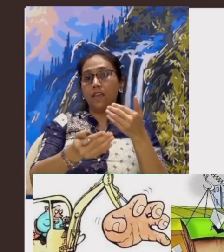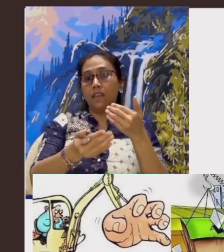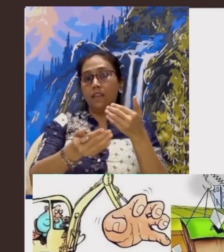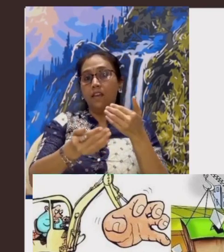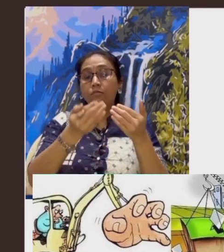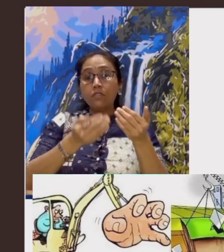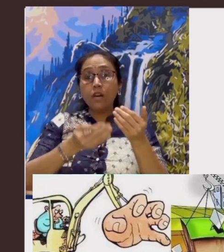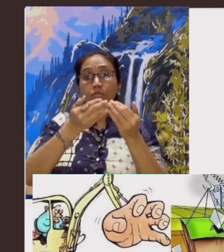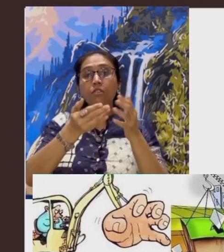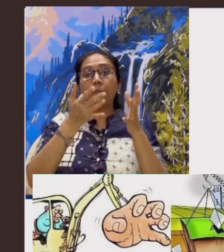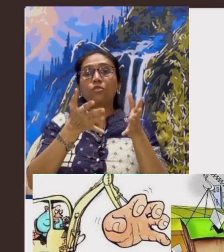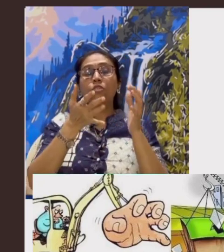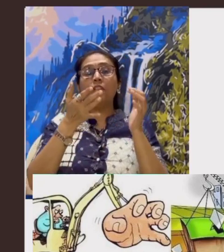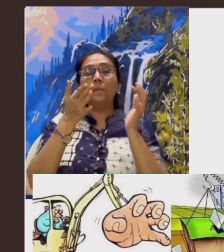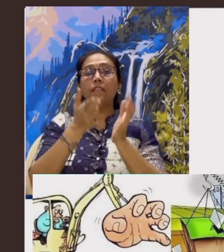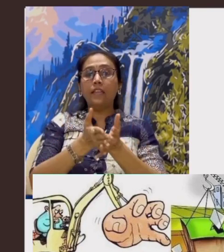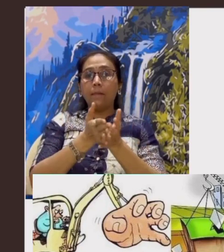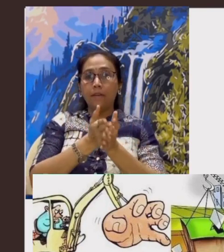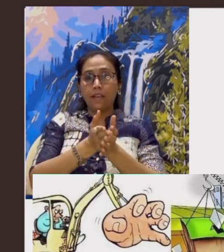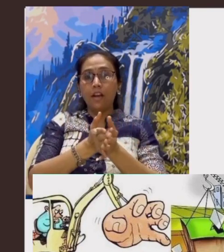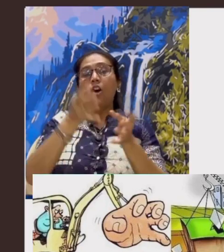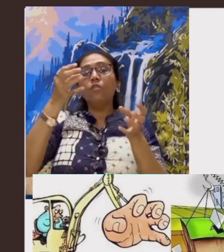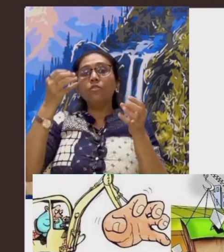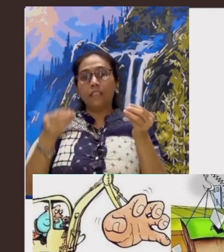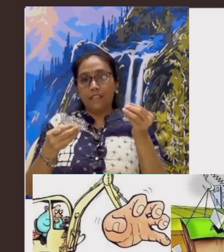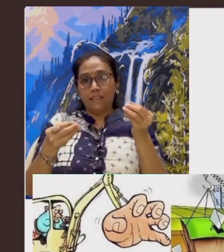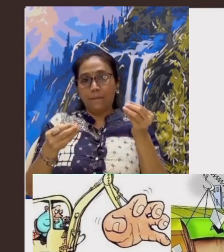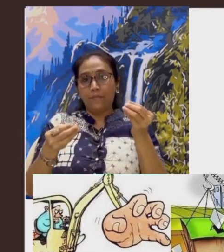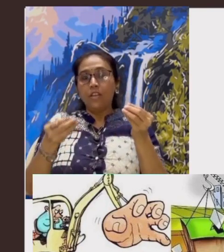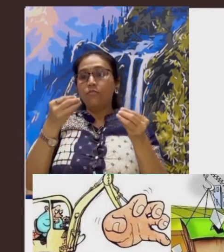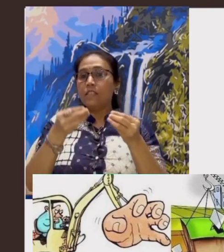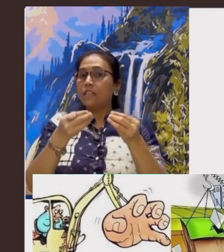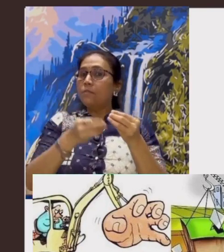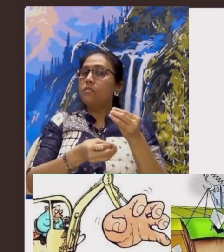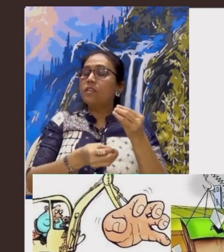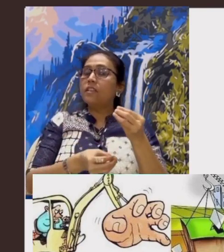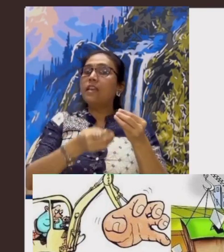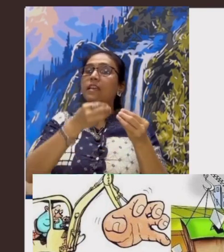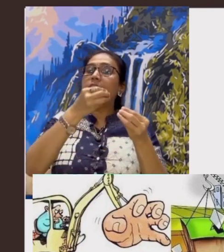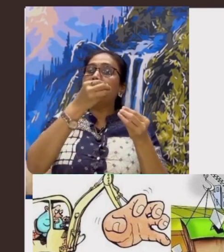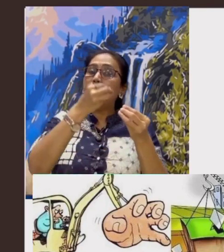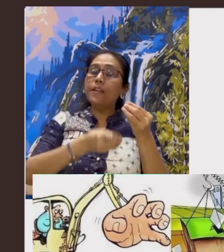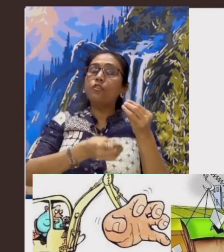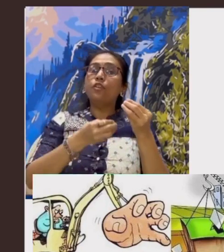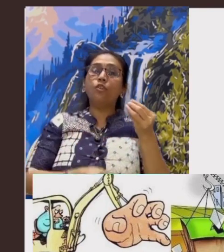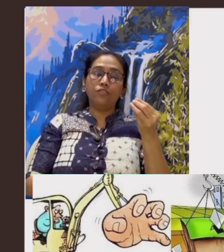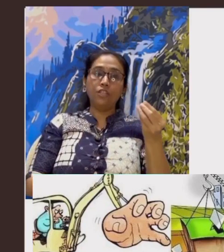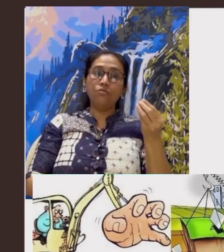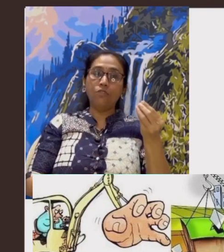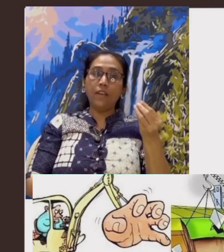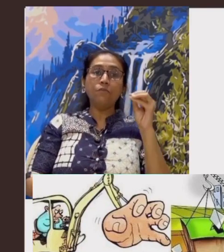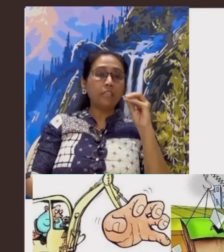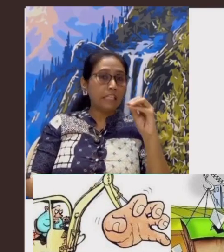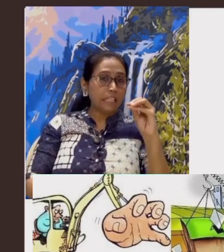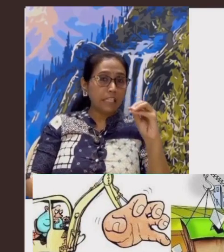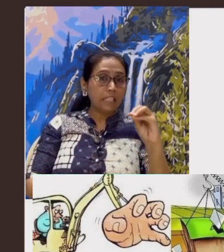पाए उतना उसको अपॉर्चुनिटी भी देना पड़ेगा और वो देता है. तो इसलिए हम बोल सकते हैं कि ये पर्टिकुलर डॉक्ट्रिन जो है